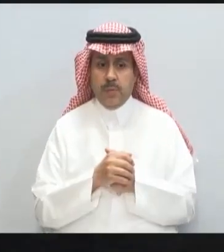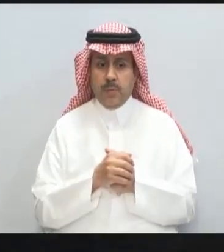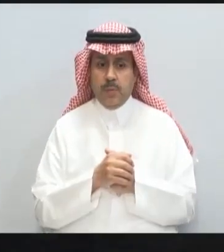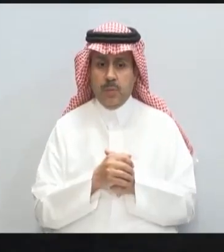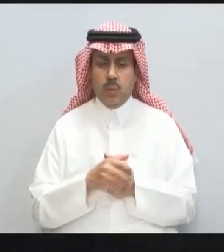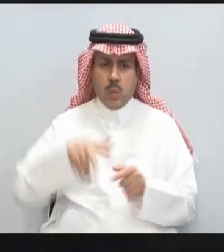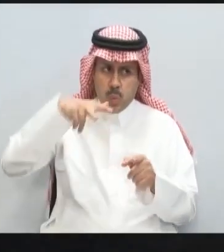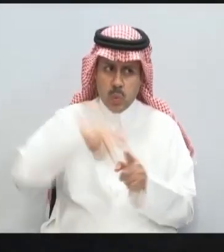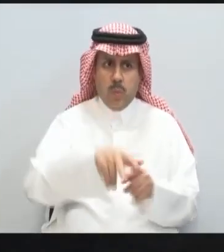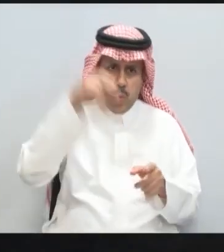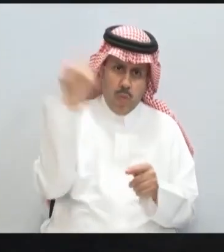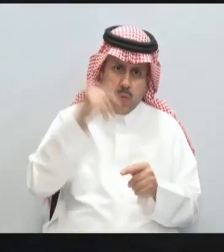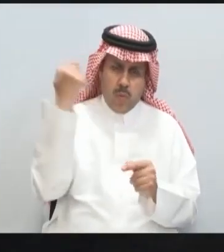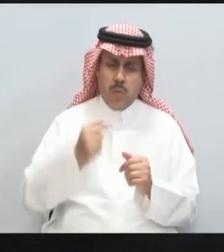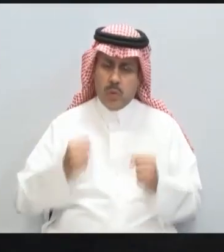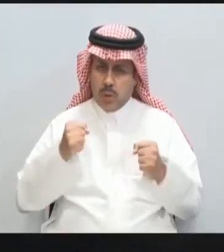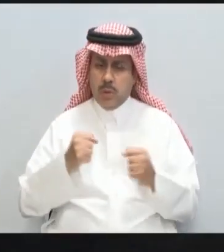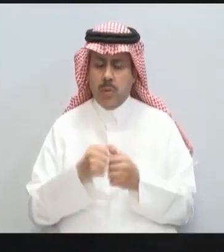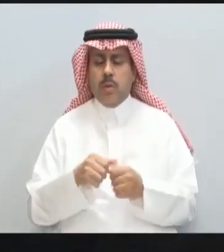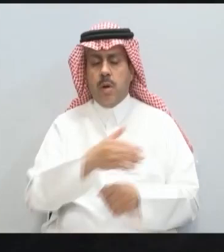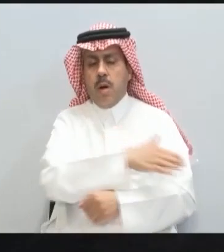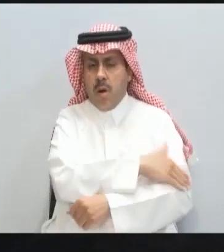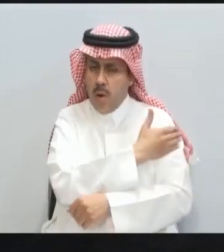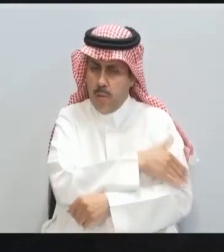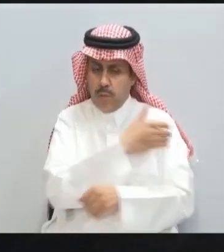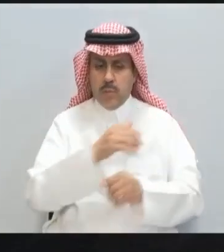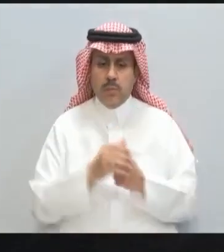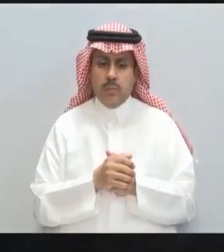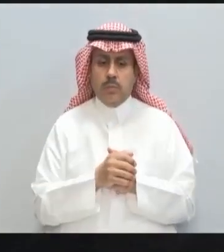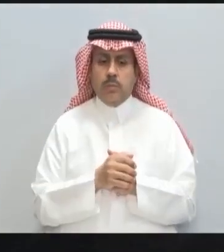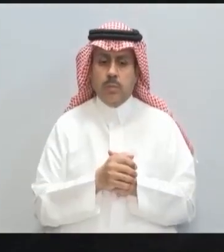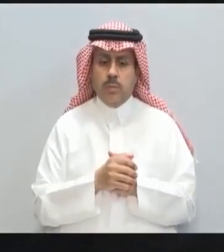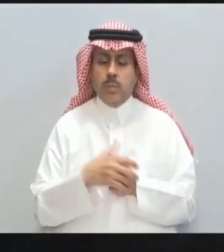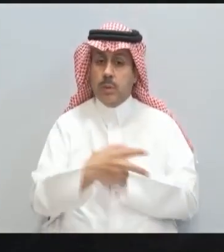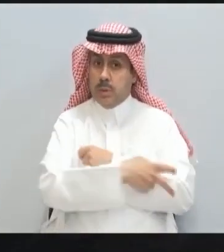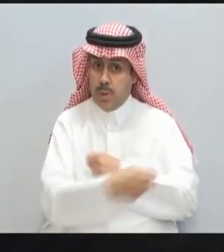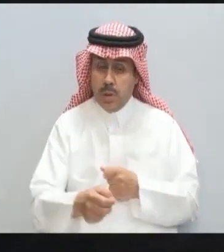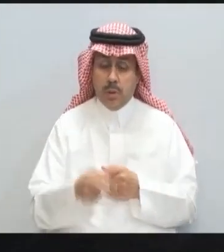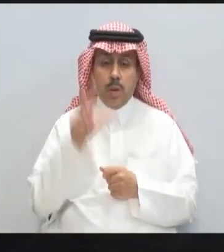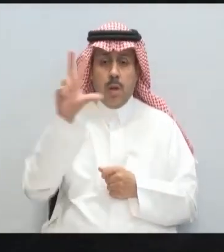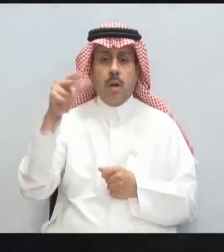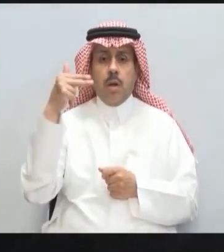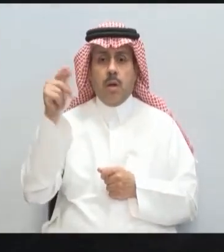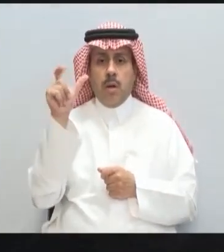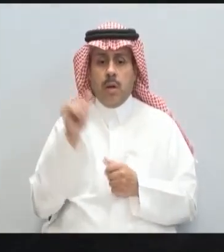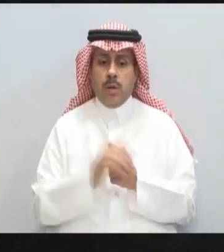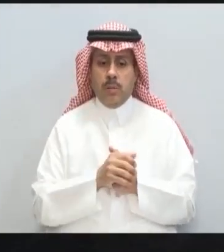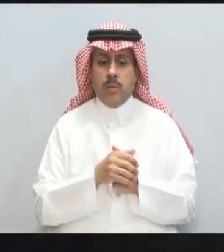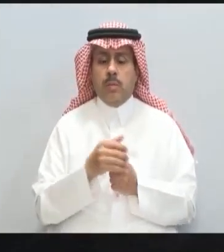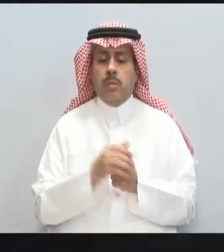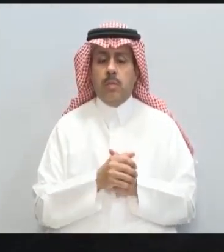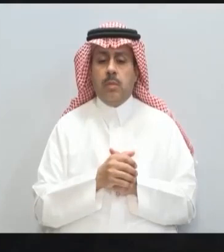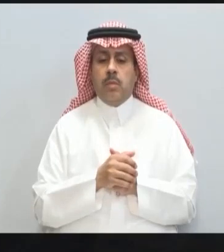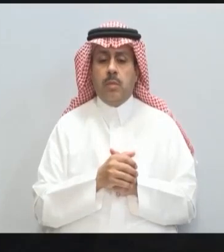تبطش وان تنتقم زكاه القدره العفو زكاه الغنى اذا كنت غنيا ذا مال فهو